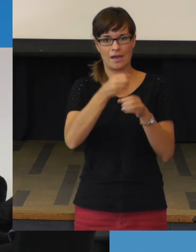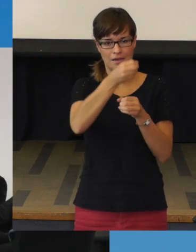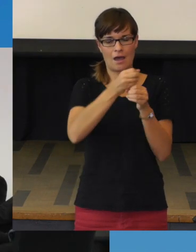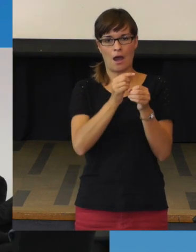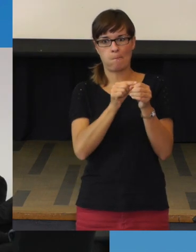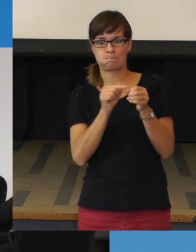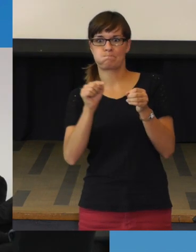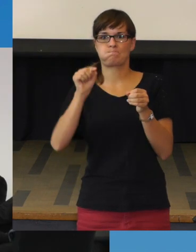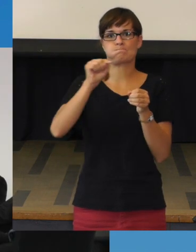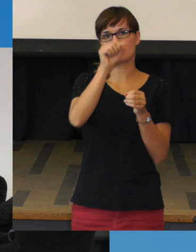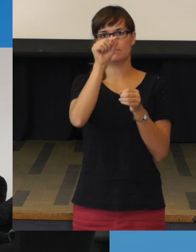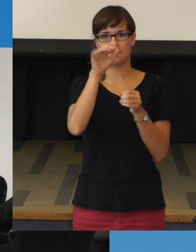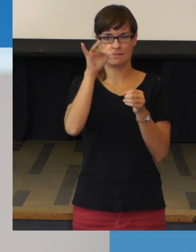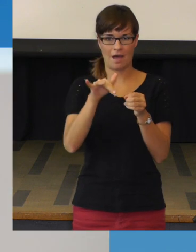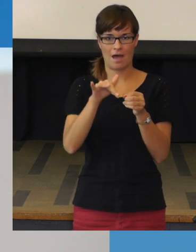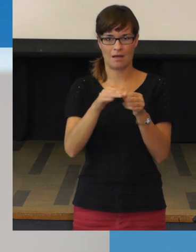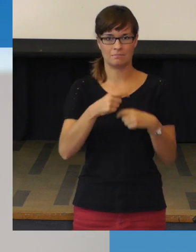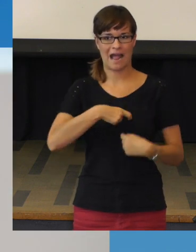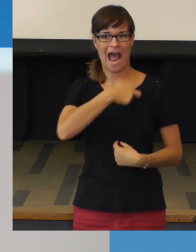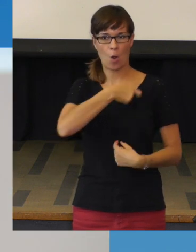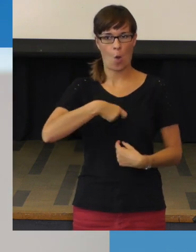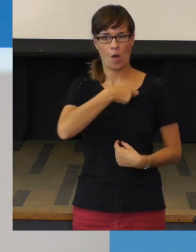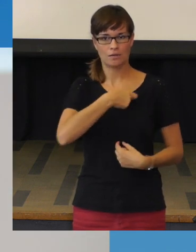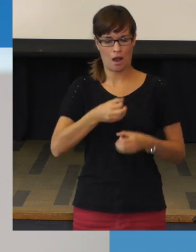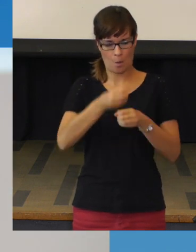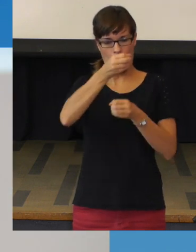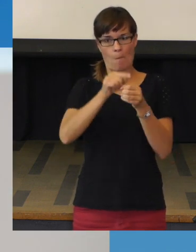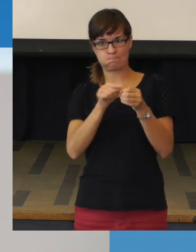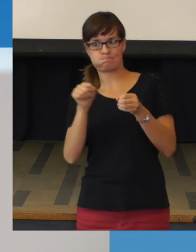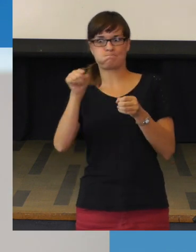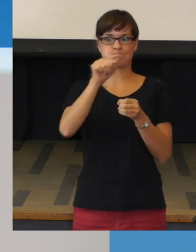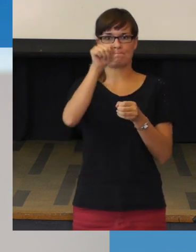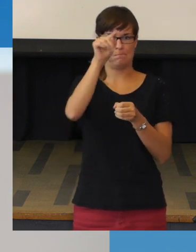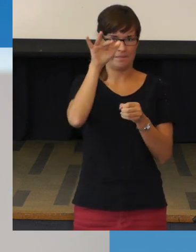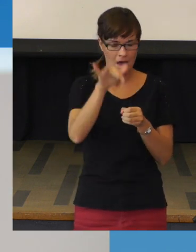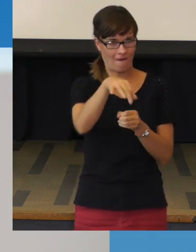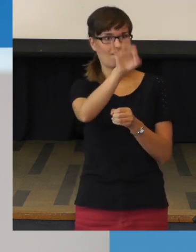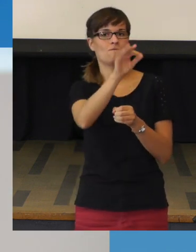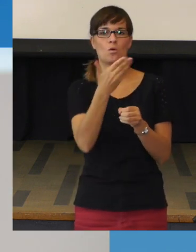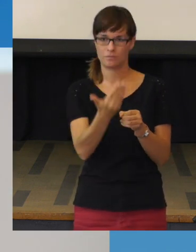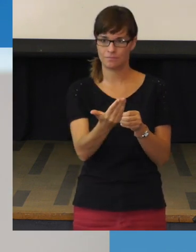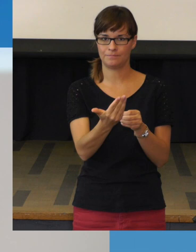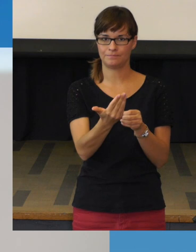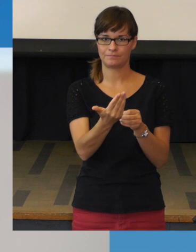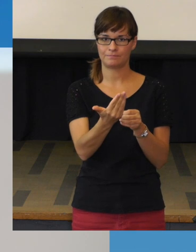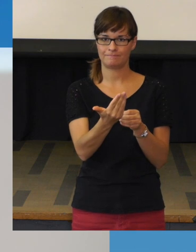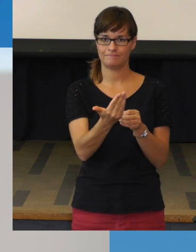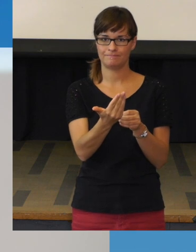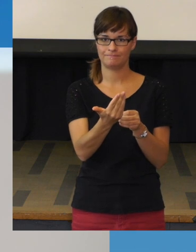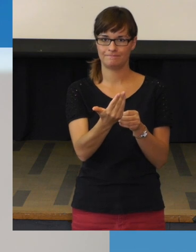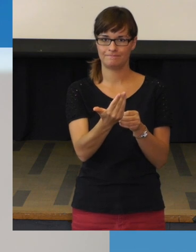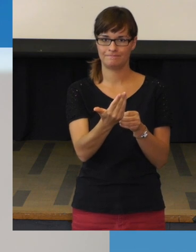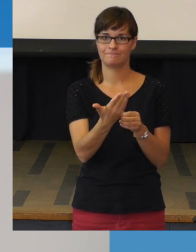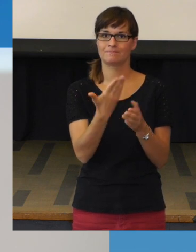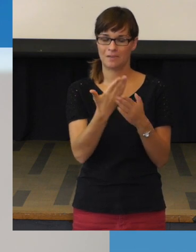der Körperhauptschlagader, was zur Folge hatte, dass ich einen Schaden